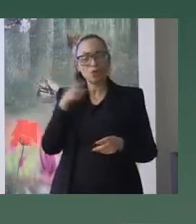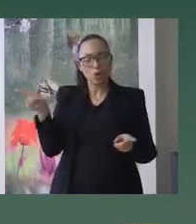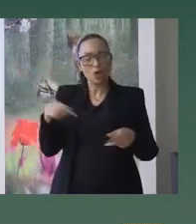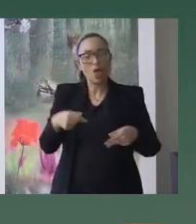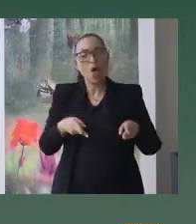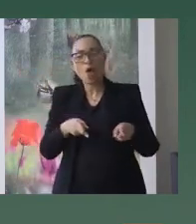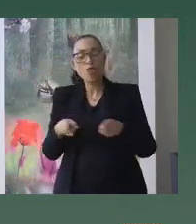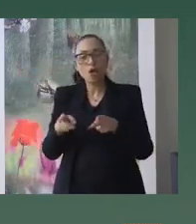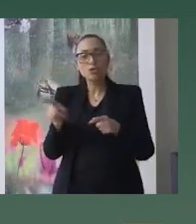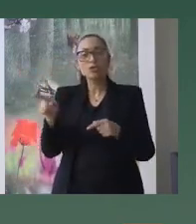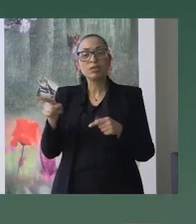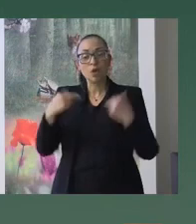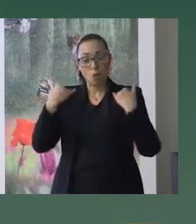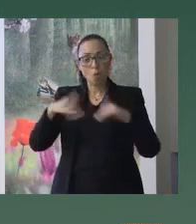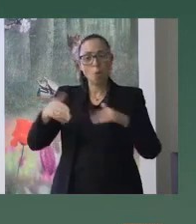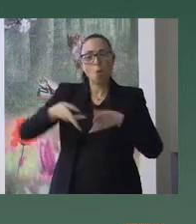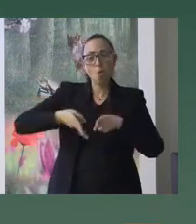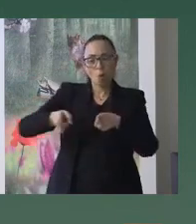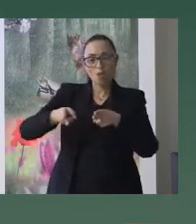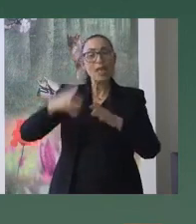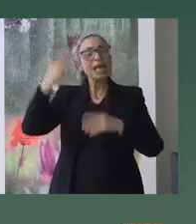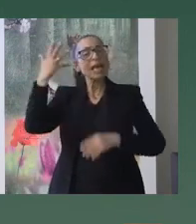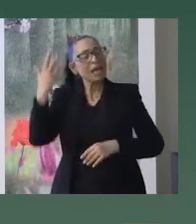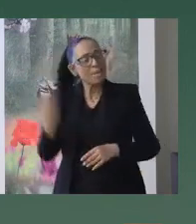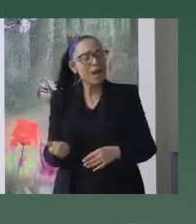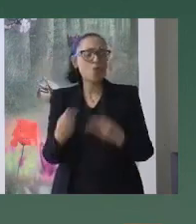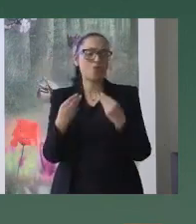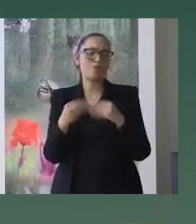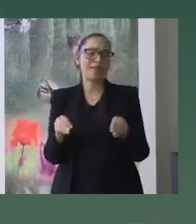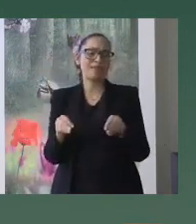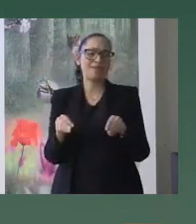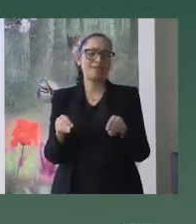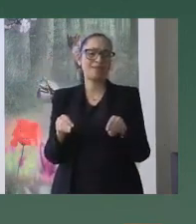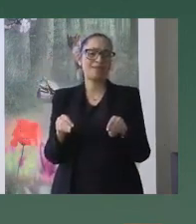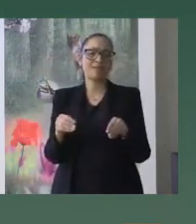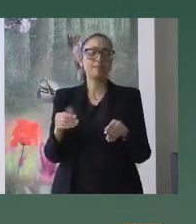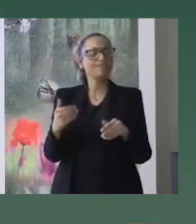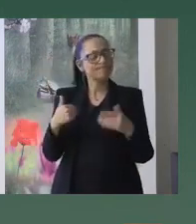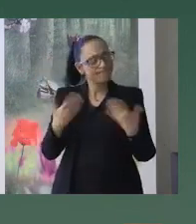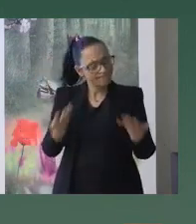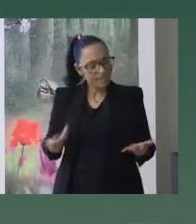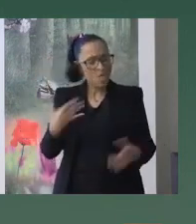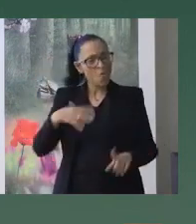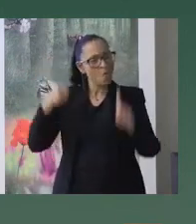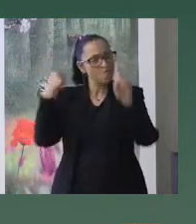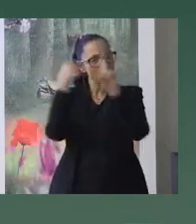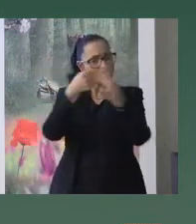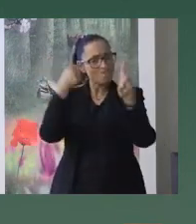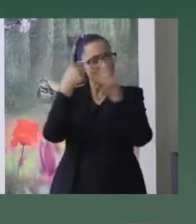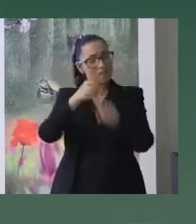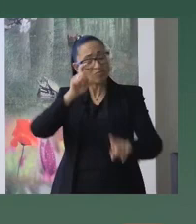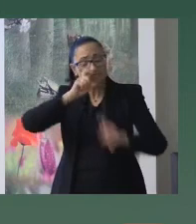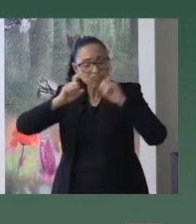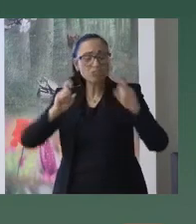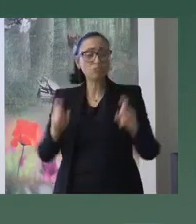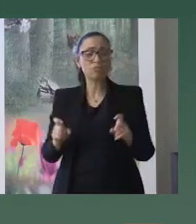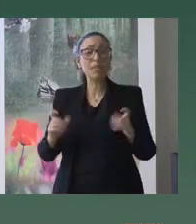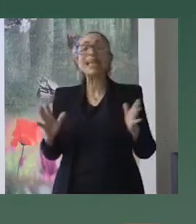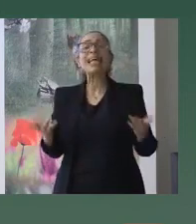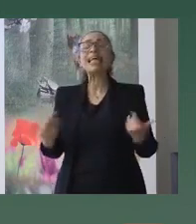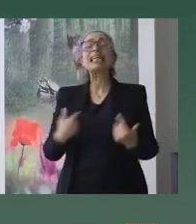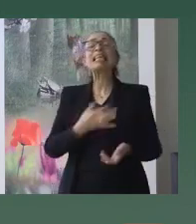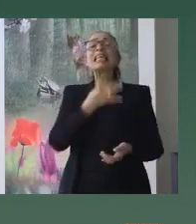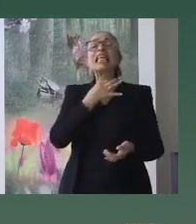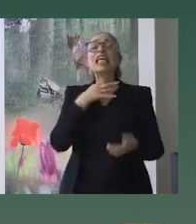των ομιλιών, ότι όταν οι πολίτες μάθουν ότι υπάρχουν λύσεις, θα τις απαιτήσουν. Πρέπει να τις απαιτήσουν. Yeah. Άρα λοιπόν,